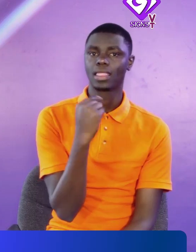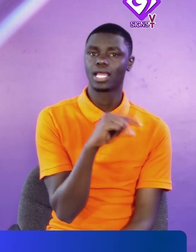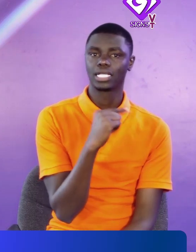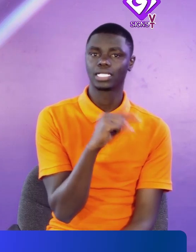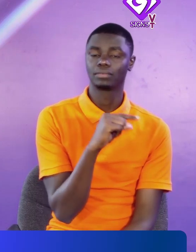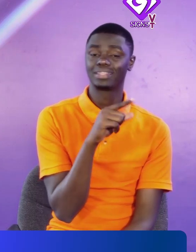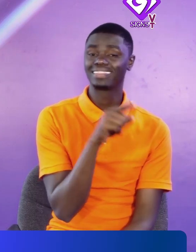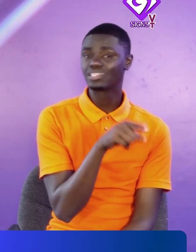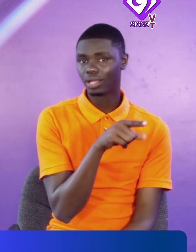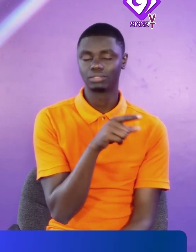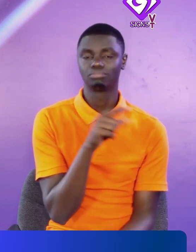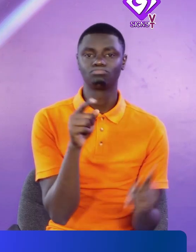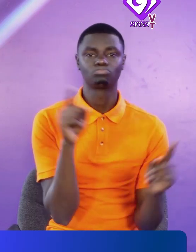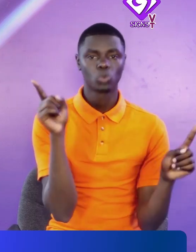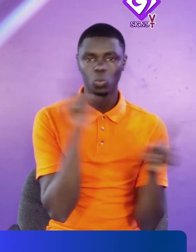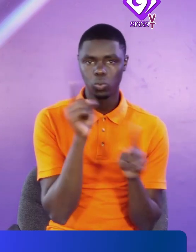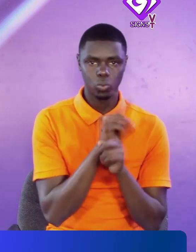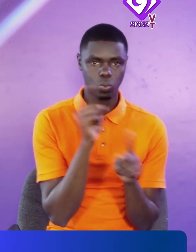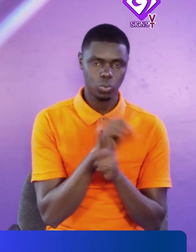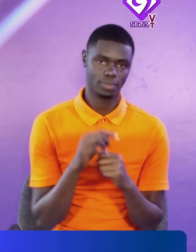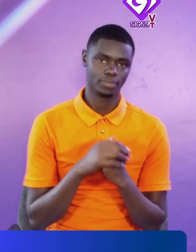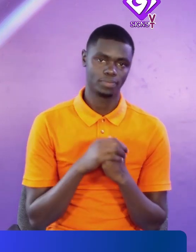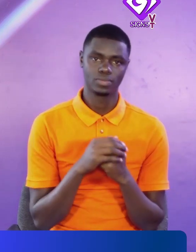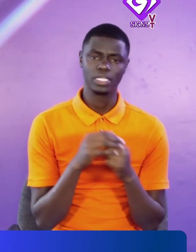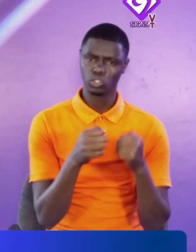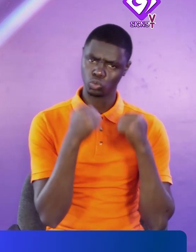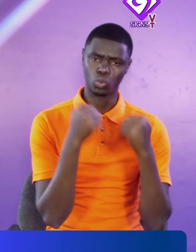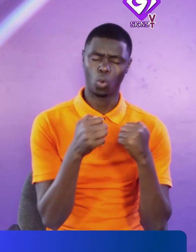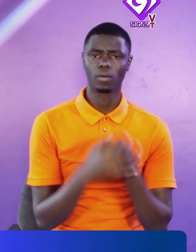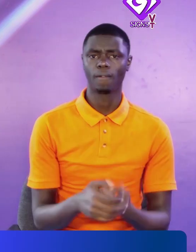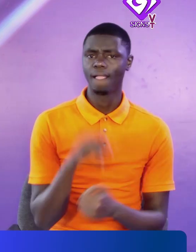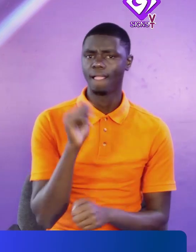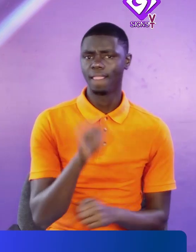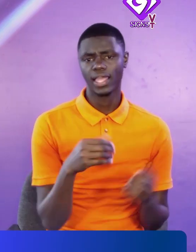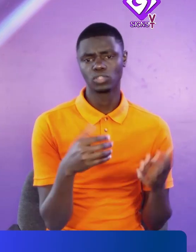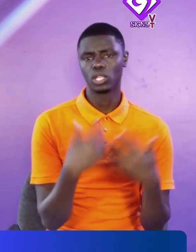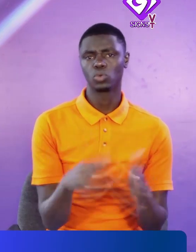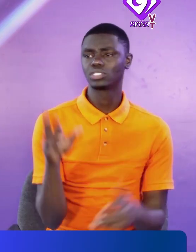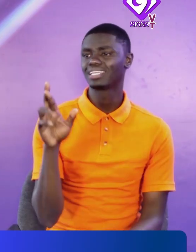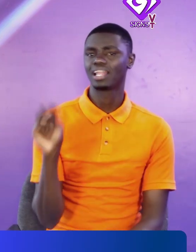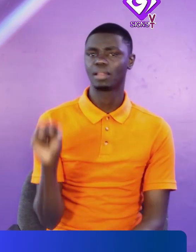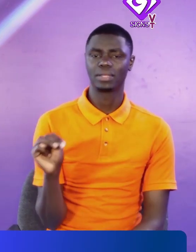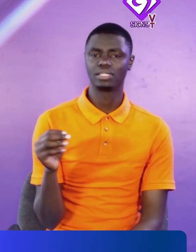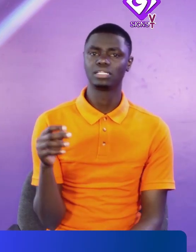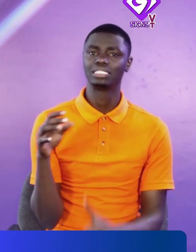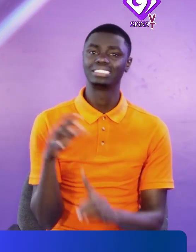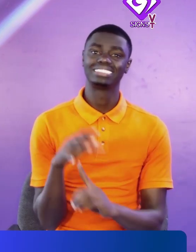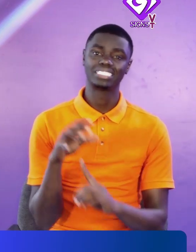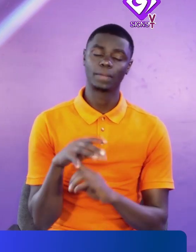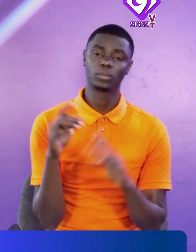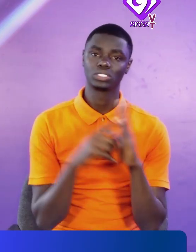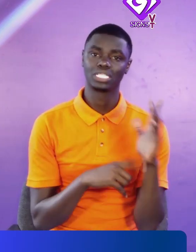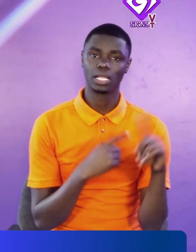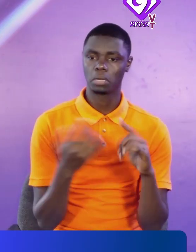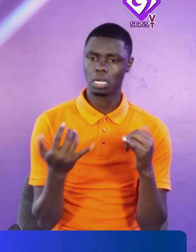ya Dizembe ni kama wako na form. Walipigwa na Real Madrid last game ya Champions League, lakini wamerudi